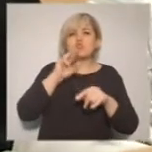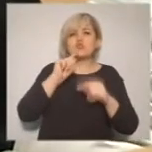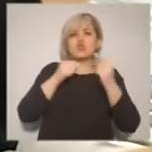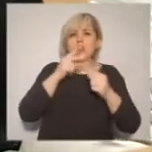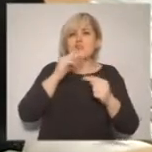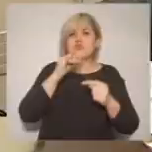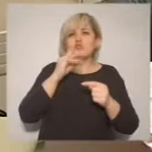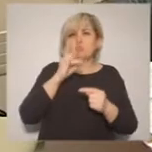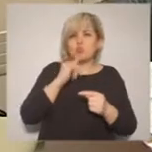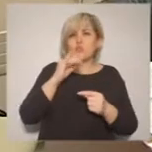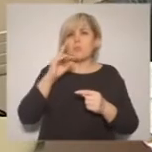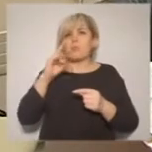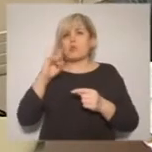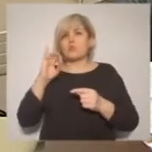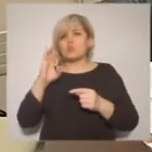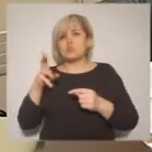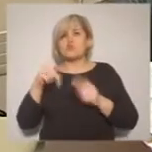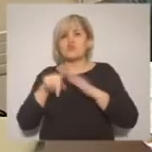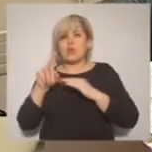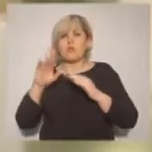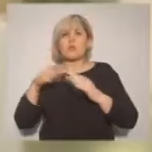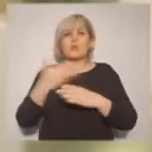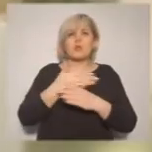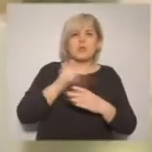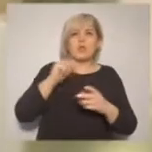человек. То есть если попали у нас 3 эпистарха в организм, так